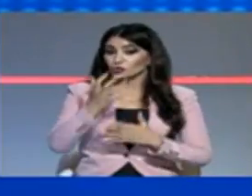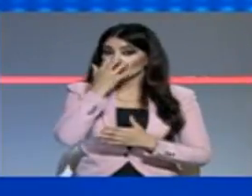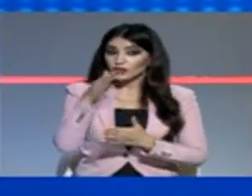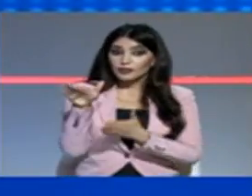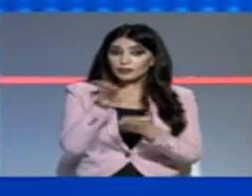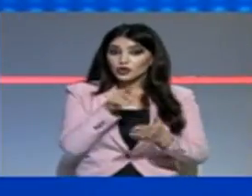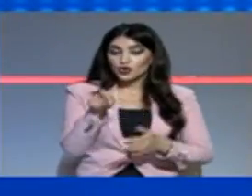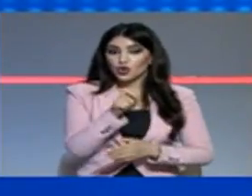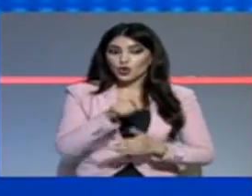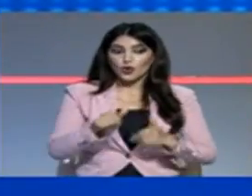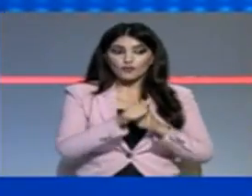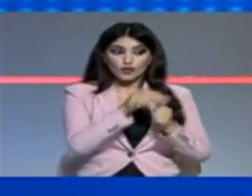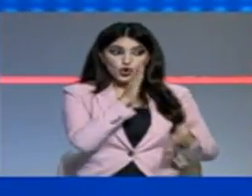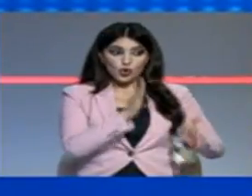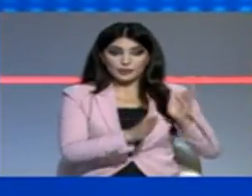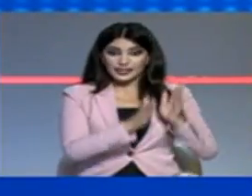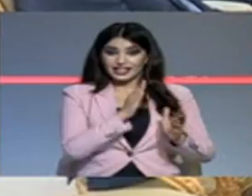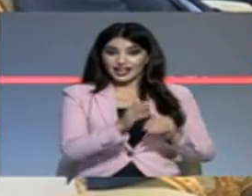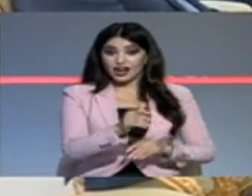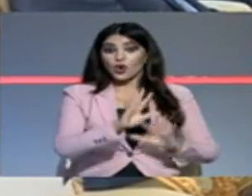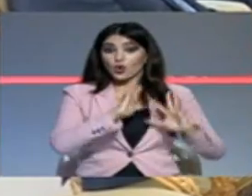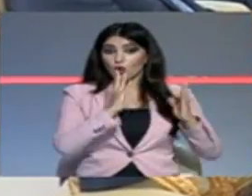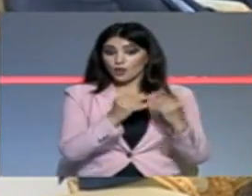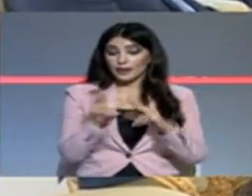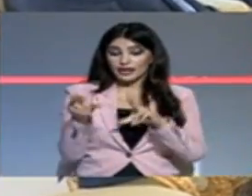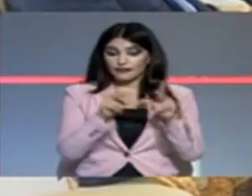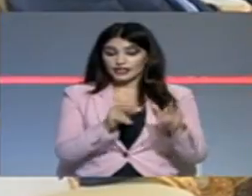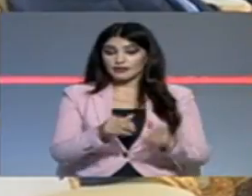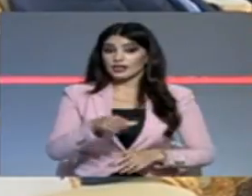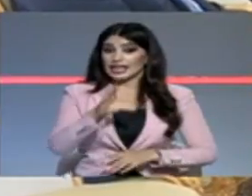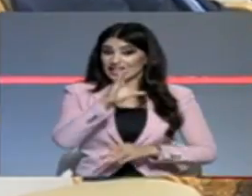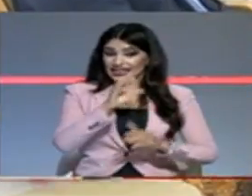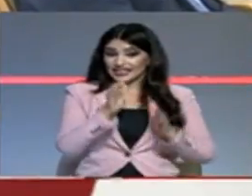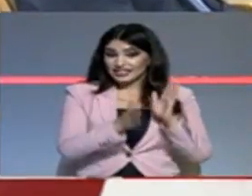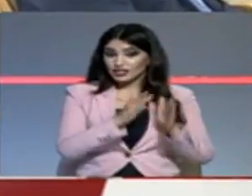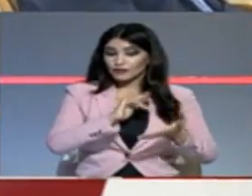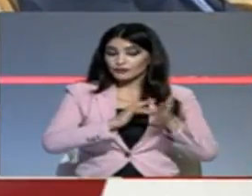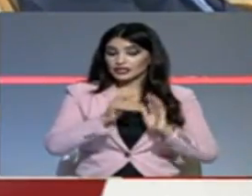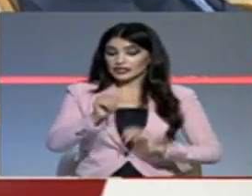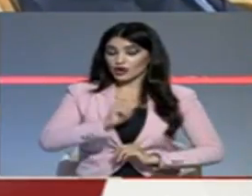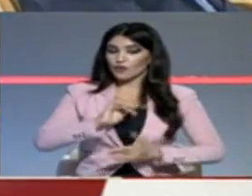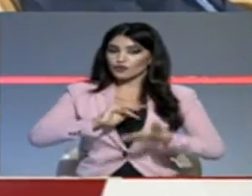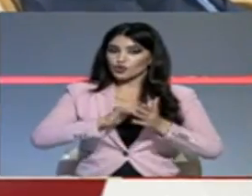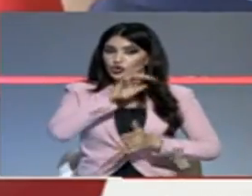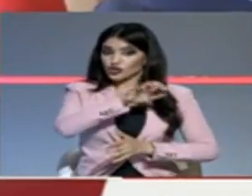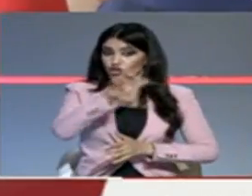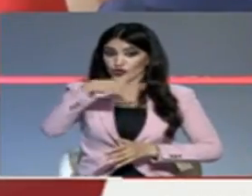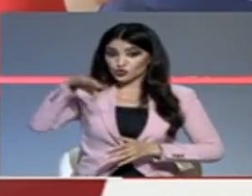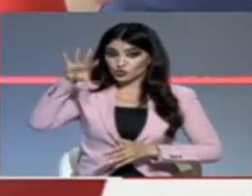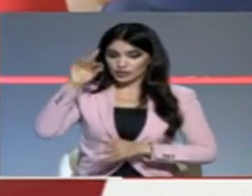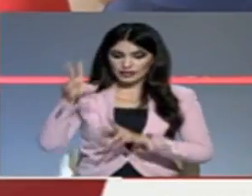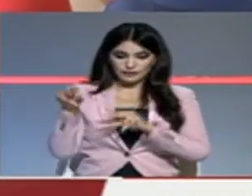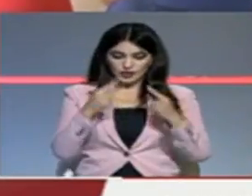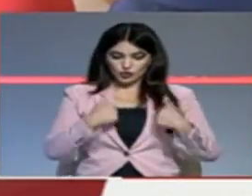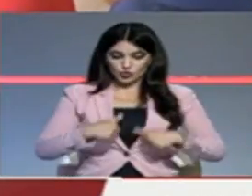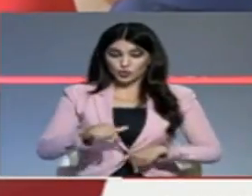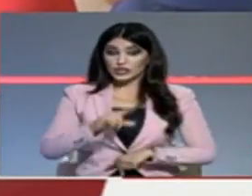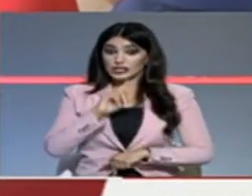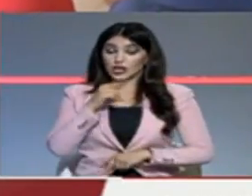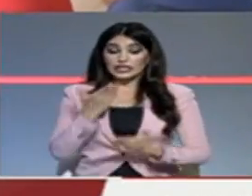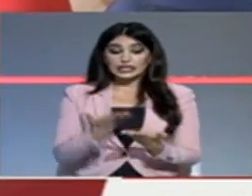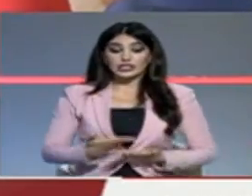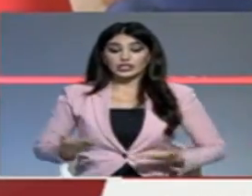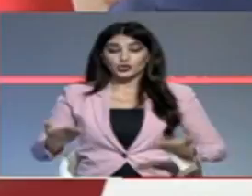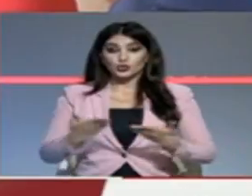بالنسبه للمستشفيات العموميه والمصلحه الخاصه في كل الجهات واكد رئيس الحكومه الا تونس تعيش